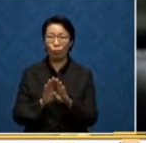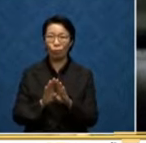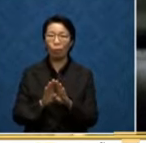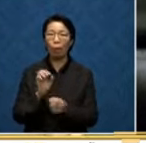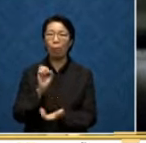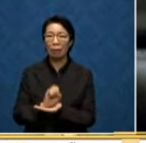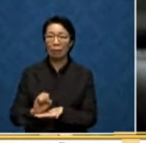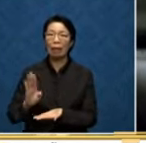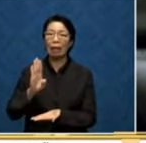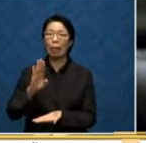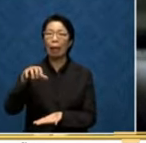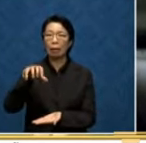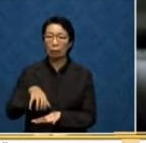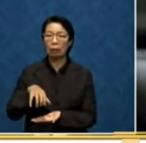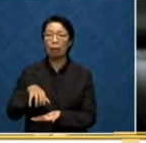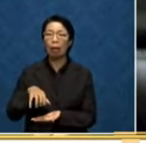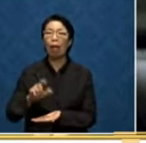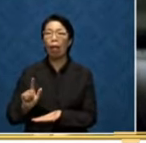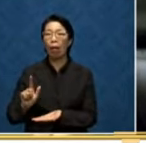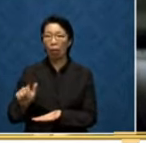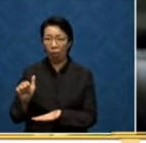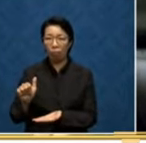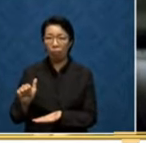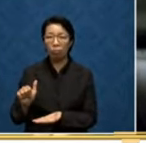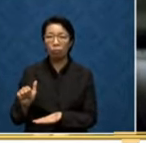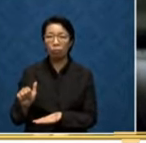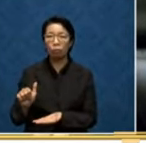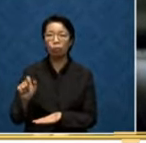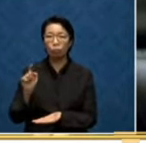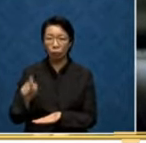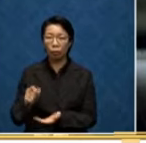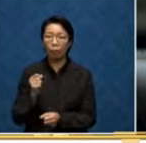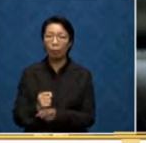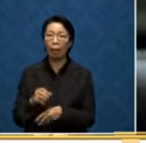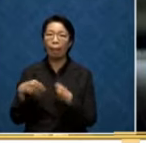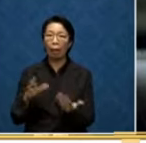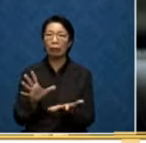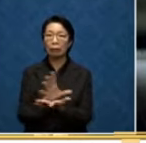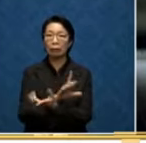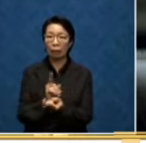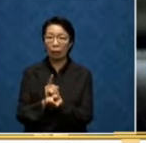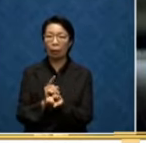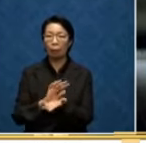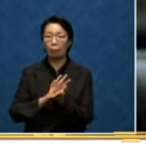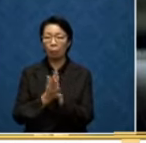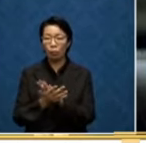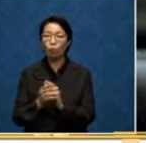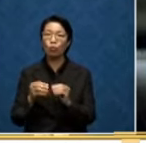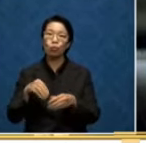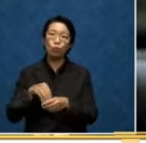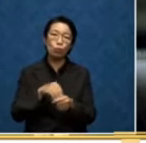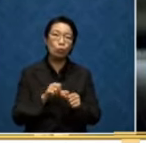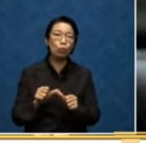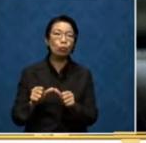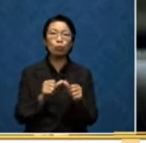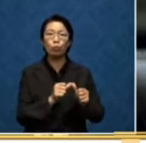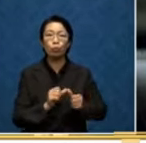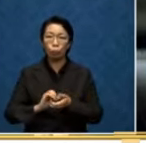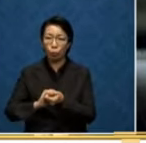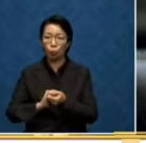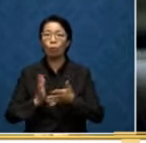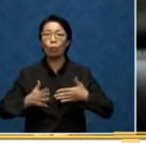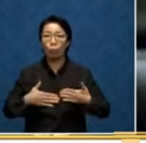าบันหลักที่จะทำให้สังคมอยู่อย่างมีความสุขเป็นจุดเริ่มต้นเ